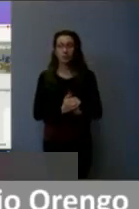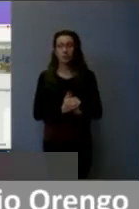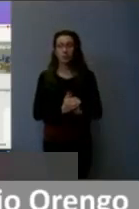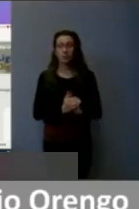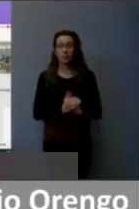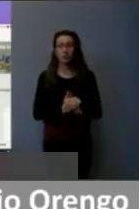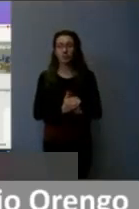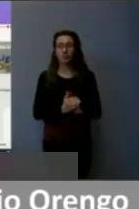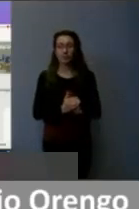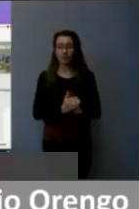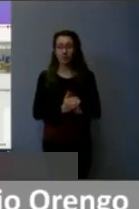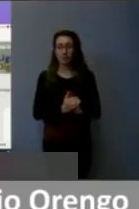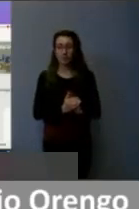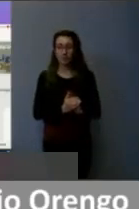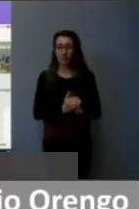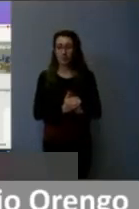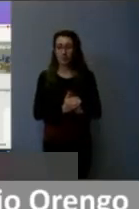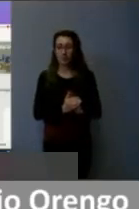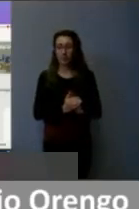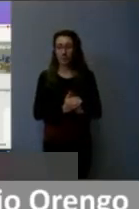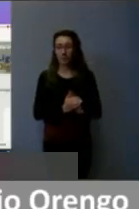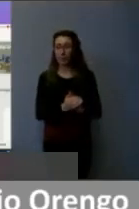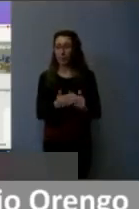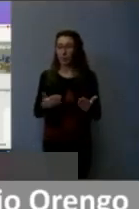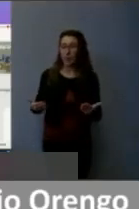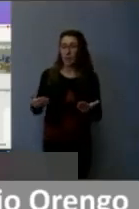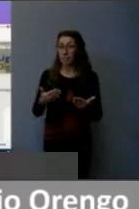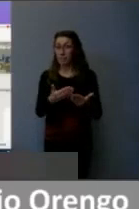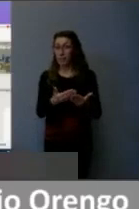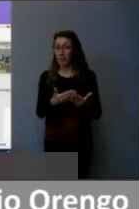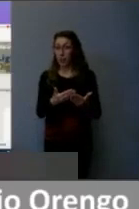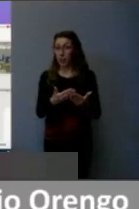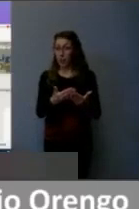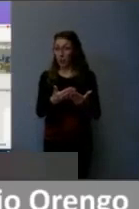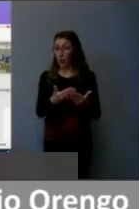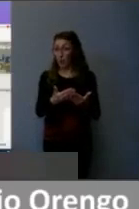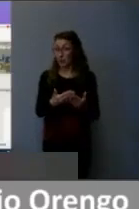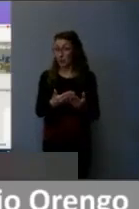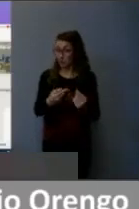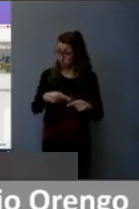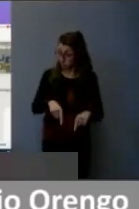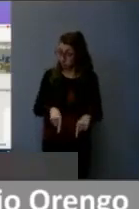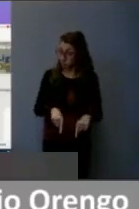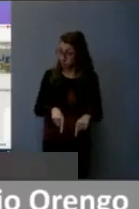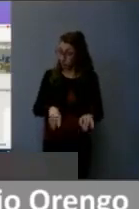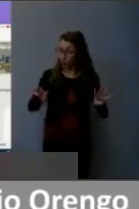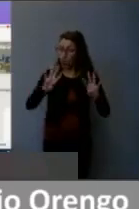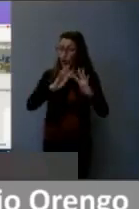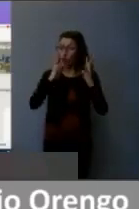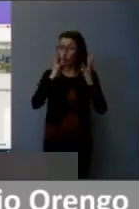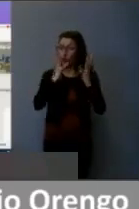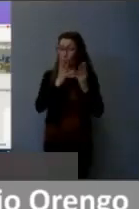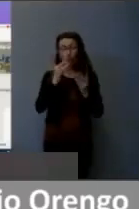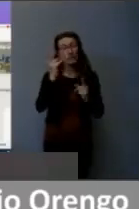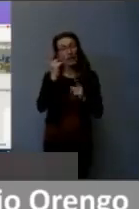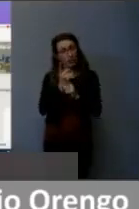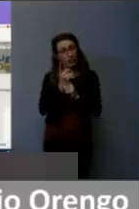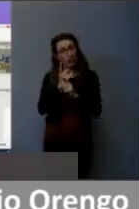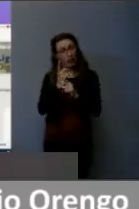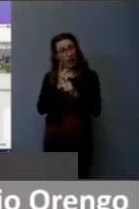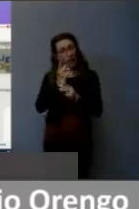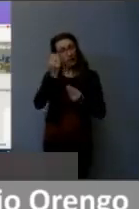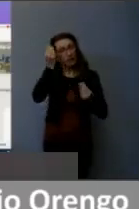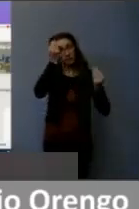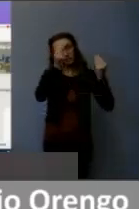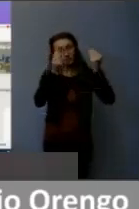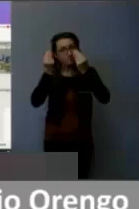questa proposta. La Giunta elabori una proposta nel